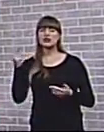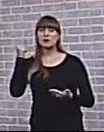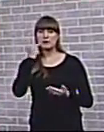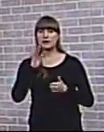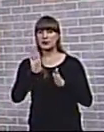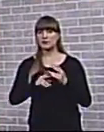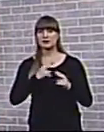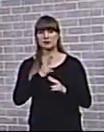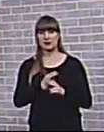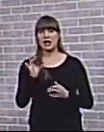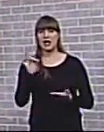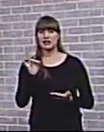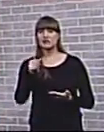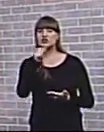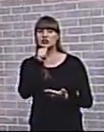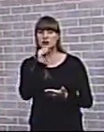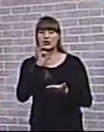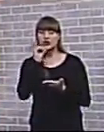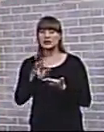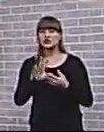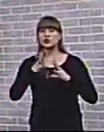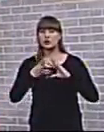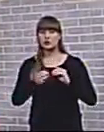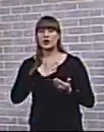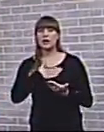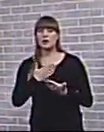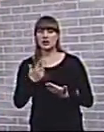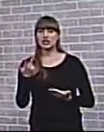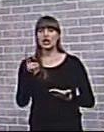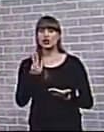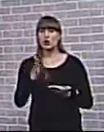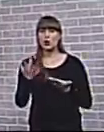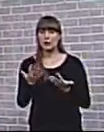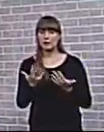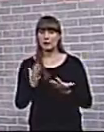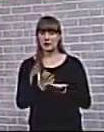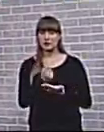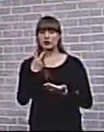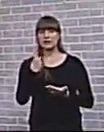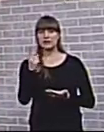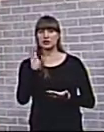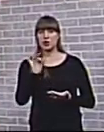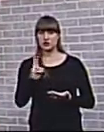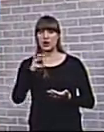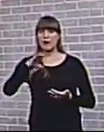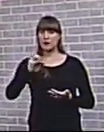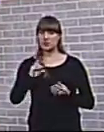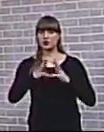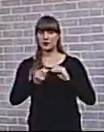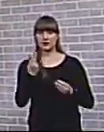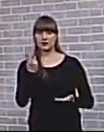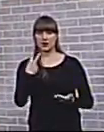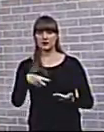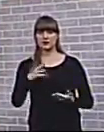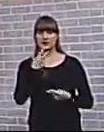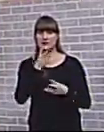без помех. Ростовчанки пытаются отвечать и в итоге благодаря трюхам наберут 21 очко. А Мащенкова 20. И